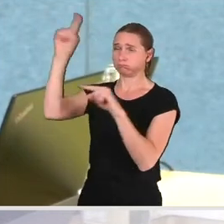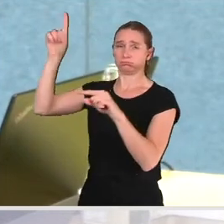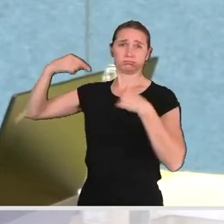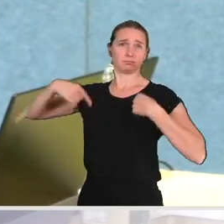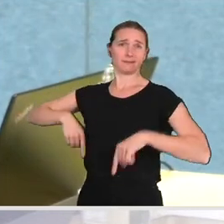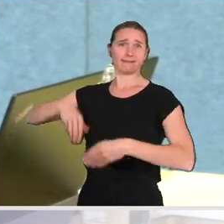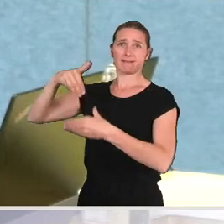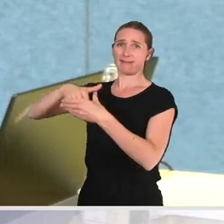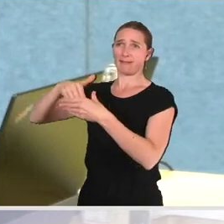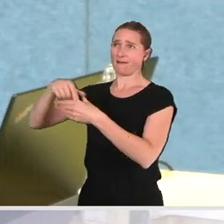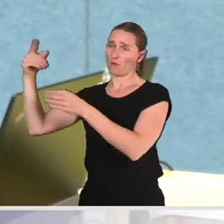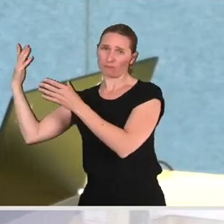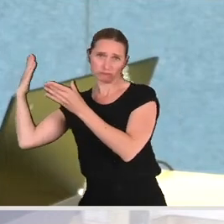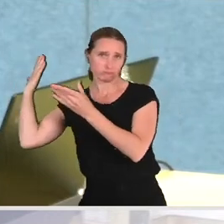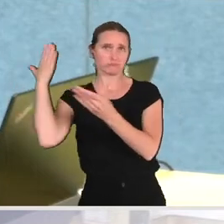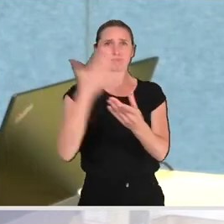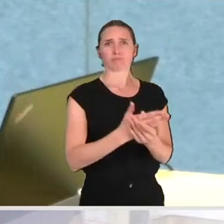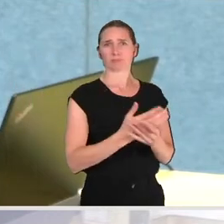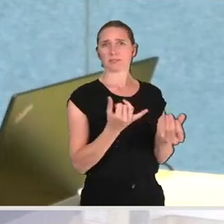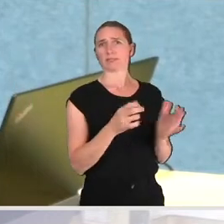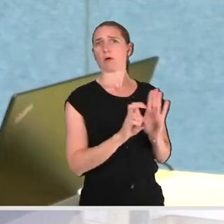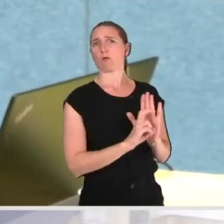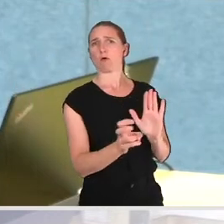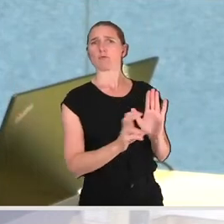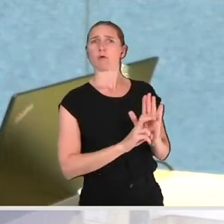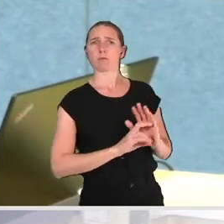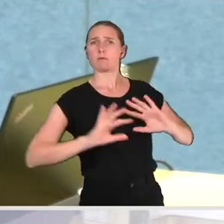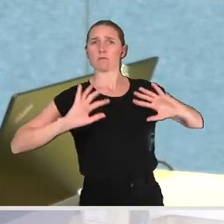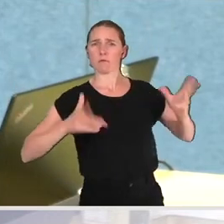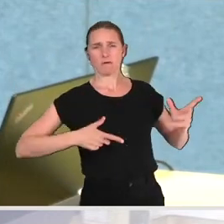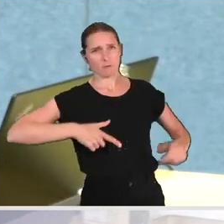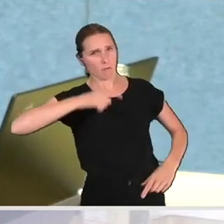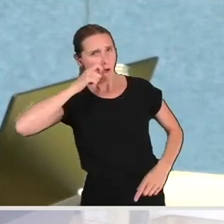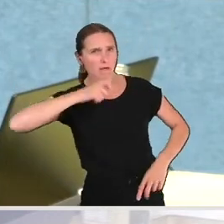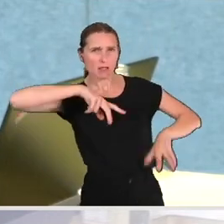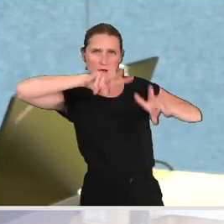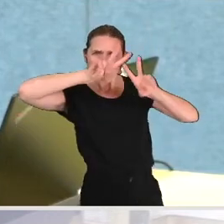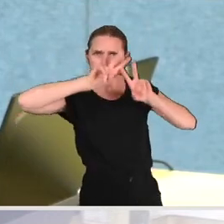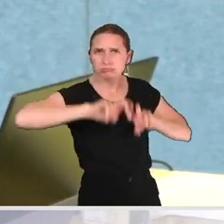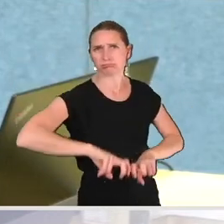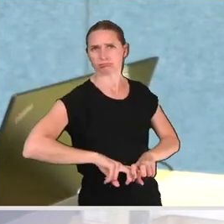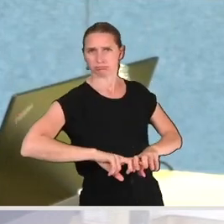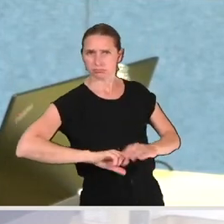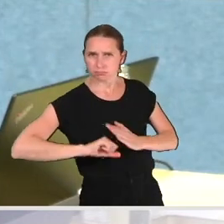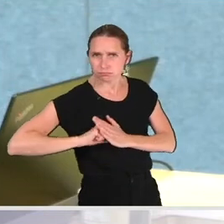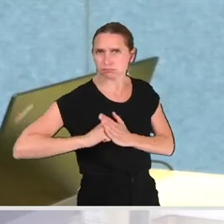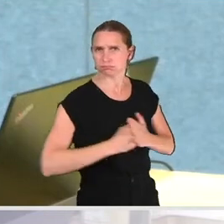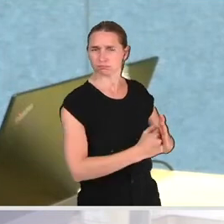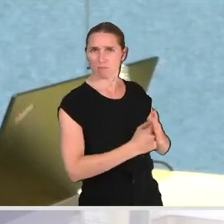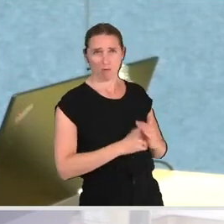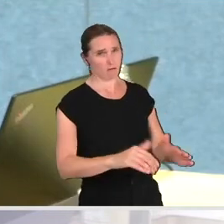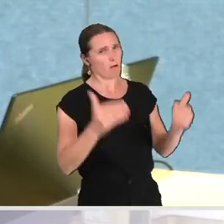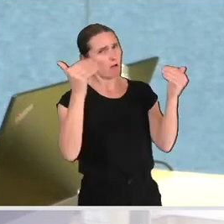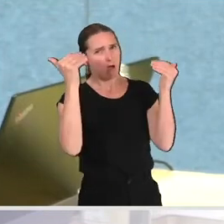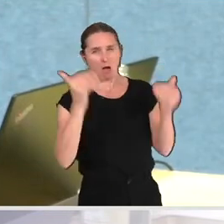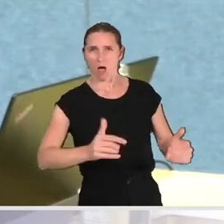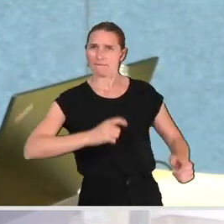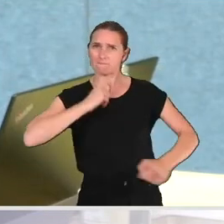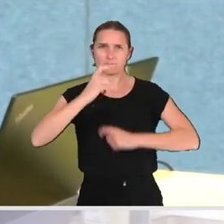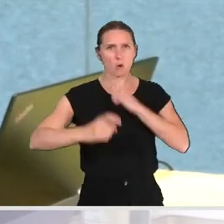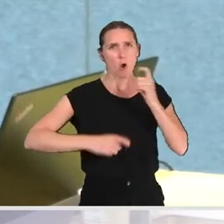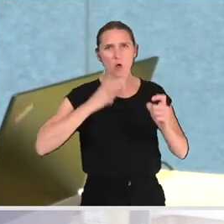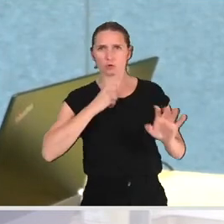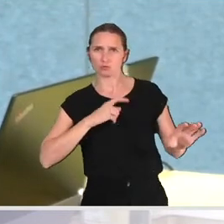Grenoble, avec un renforcement des moyens d'enquête qui permettent enfin de mettre fin aux violences et